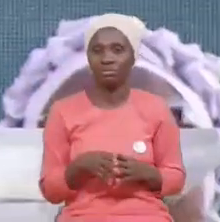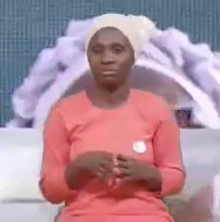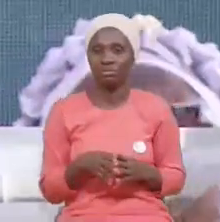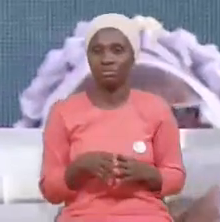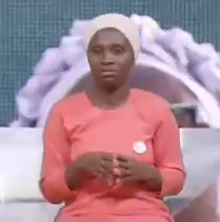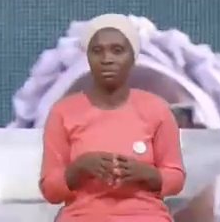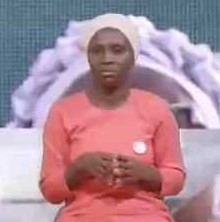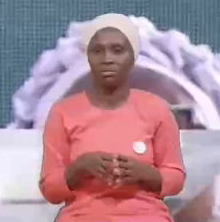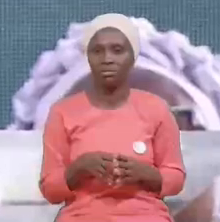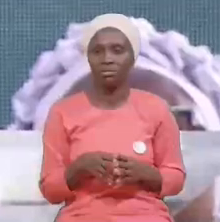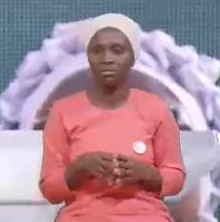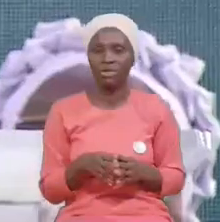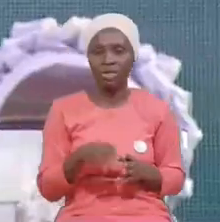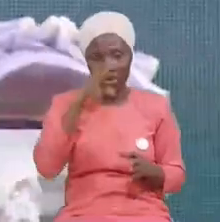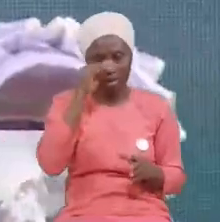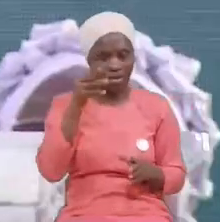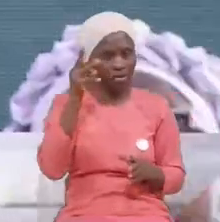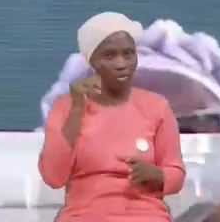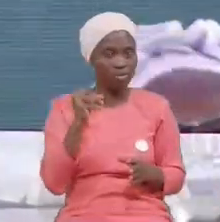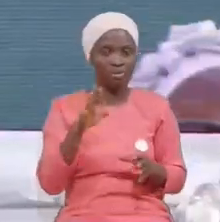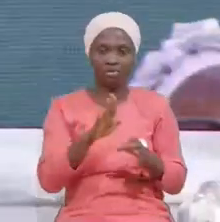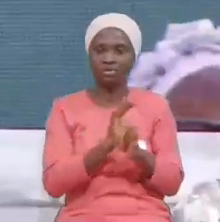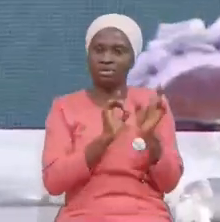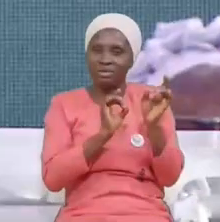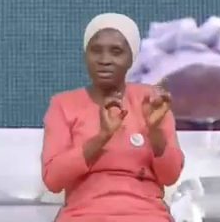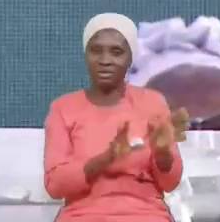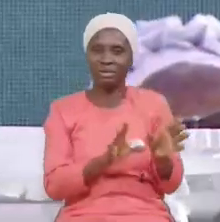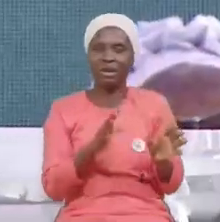Il a haï son frère en plein temps.